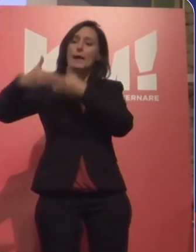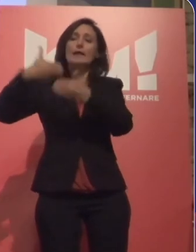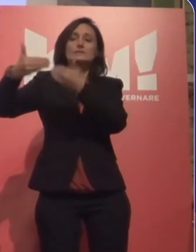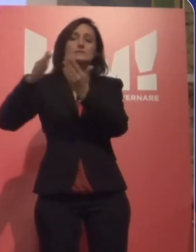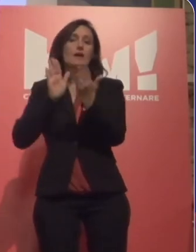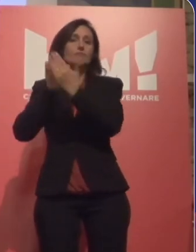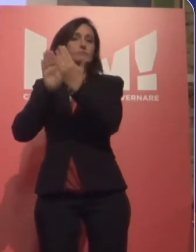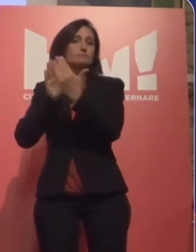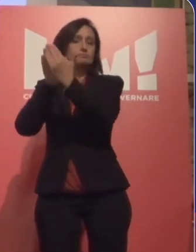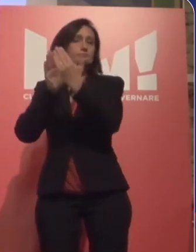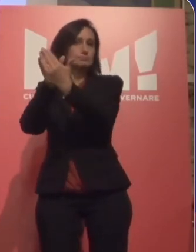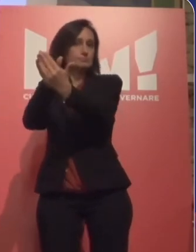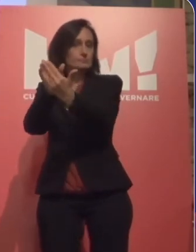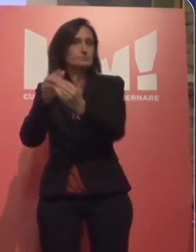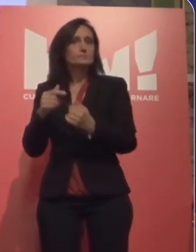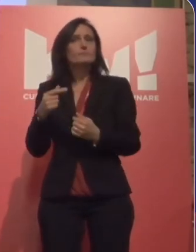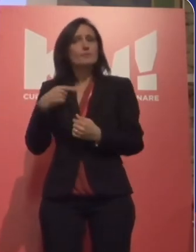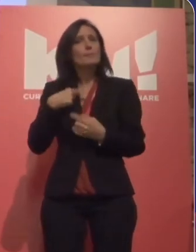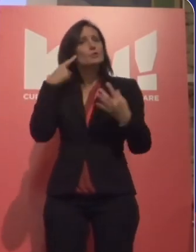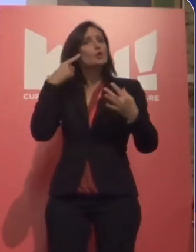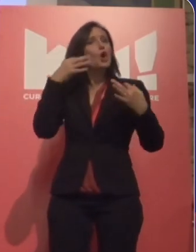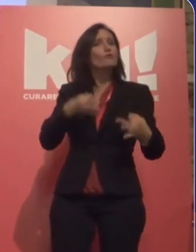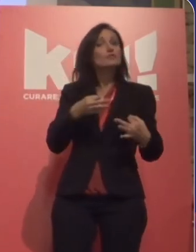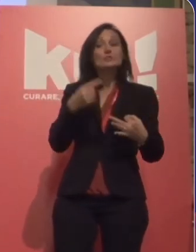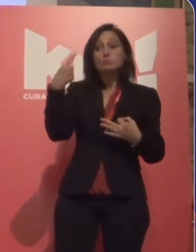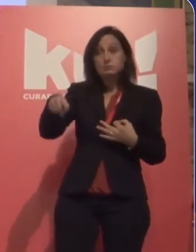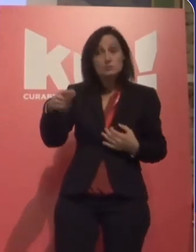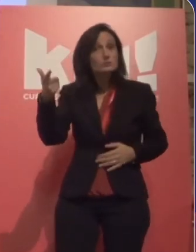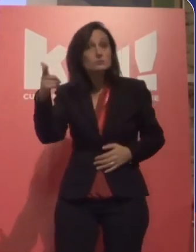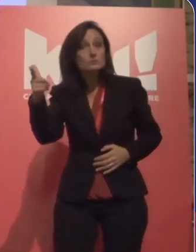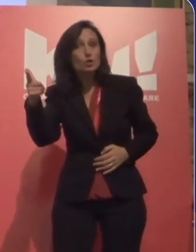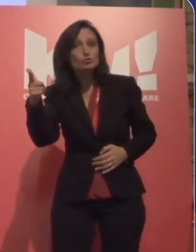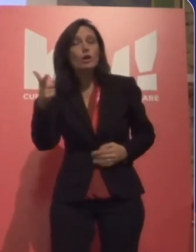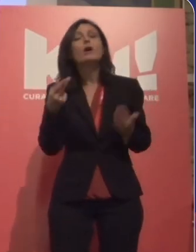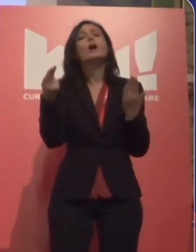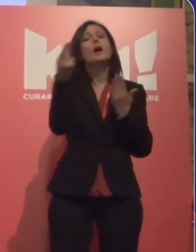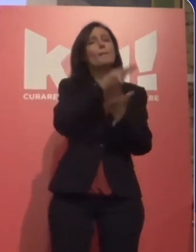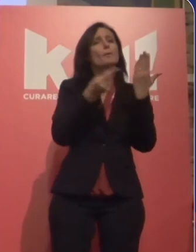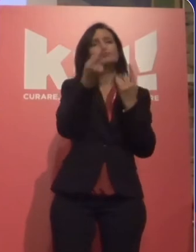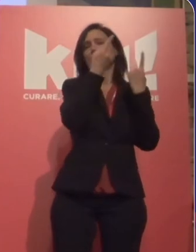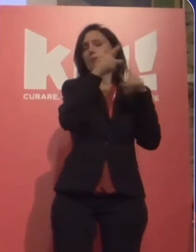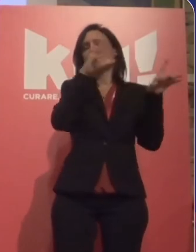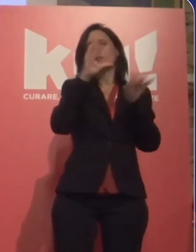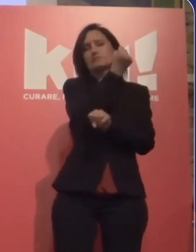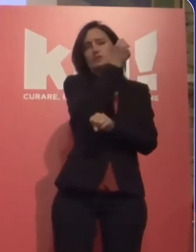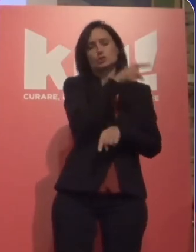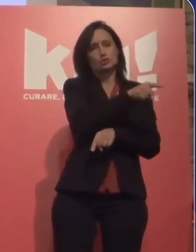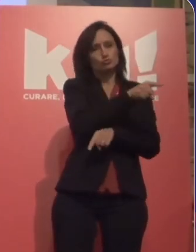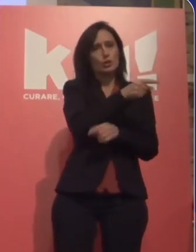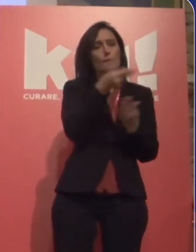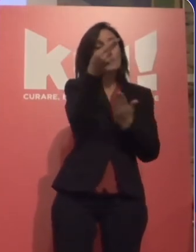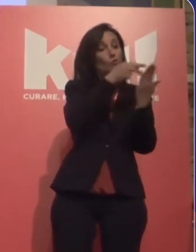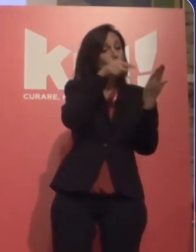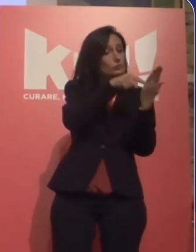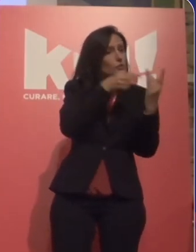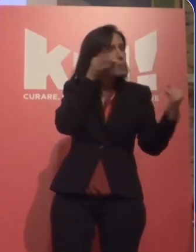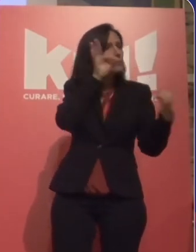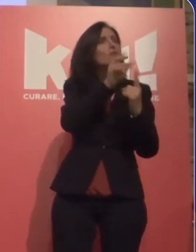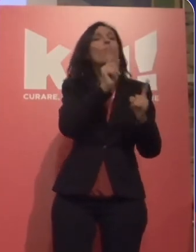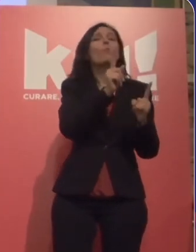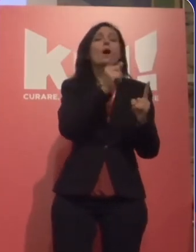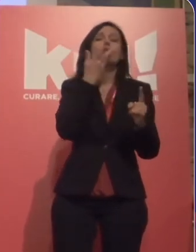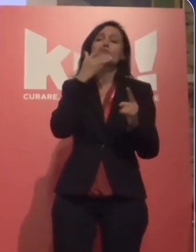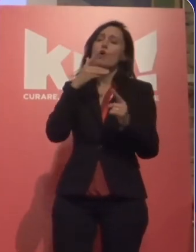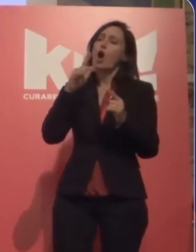non accadrà vinceranno progetti diversi quelli che vogliono far saltare tutto questo non è un dibattito diciamo